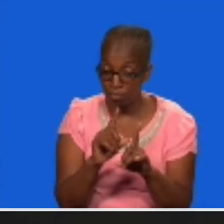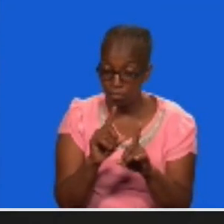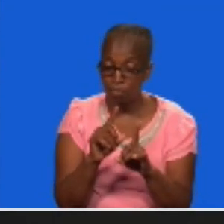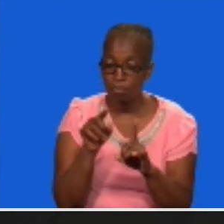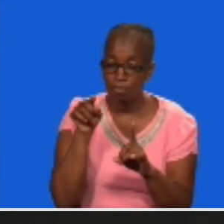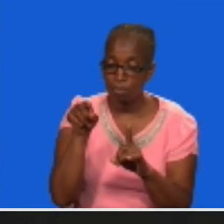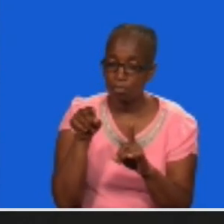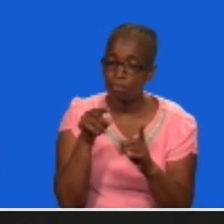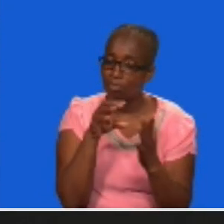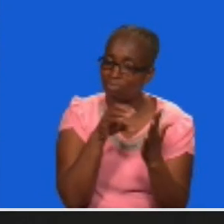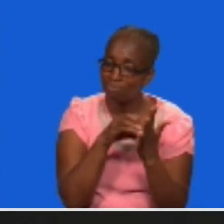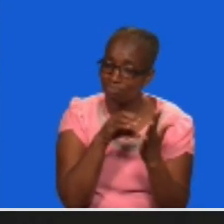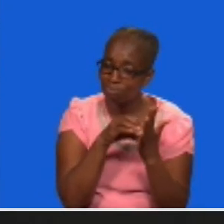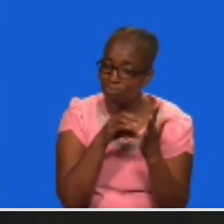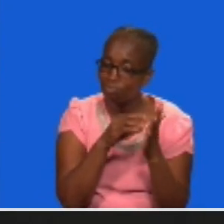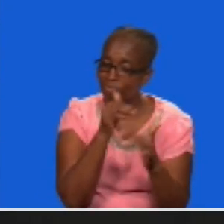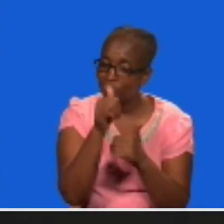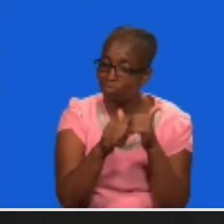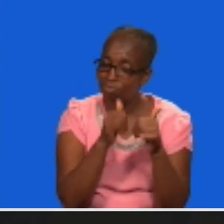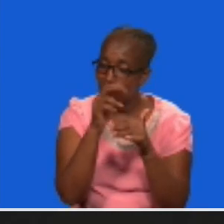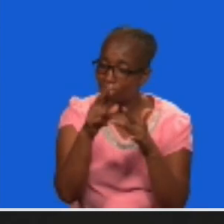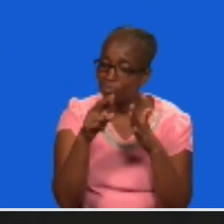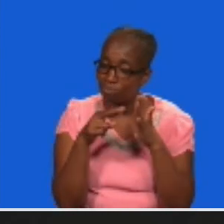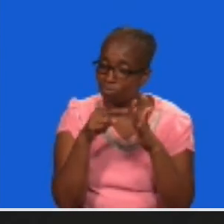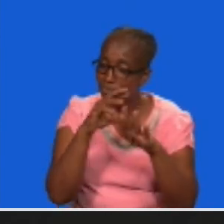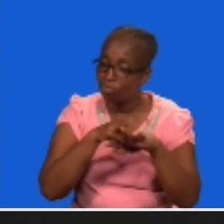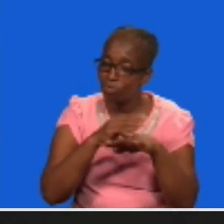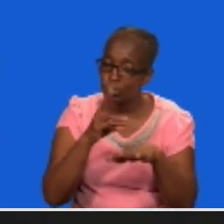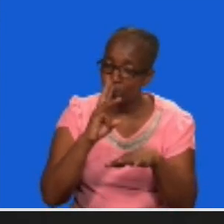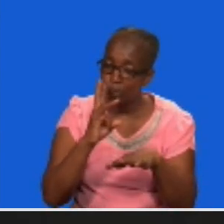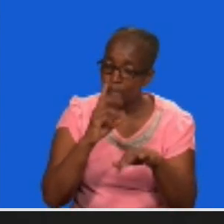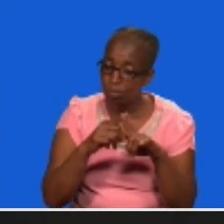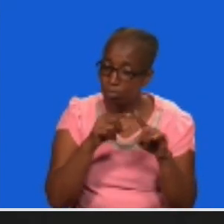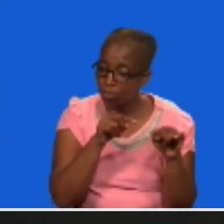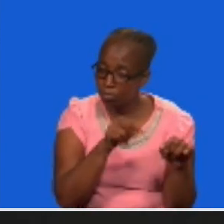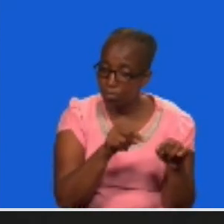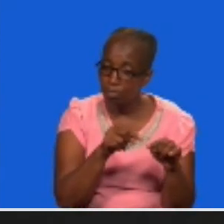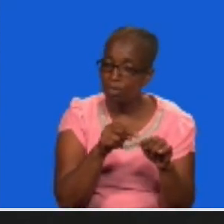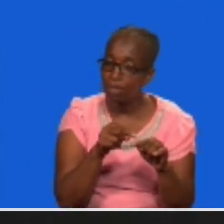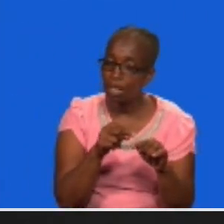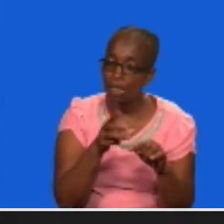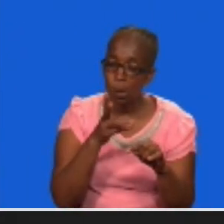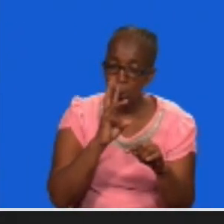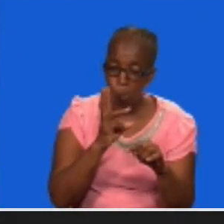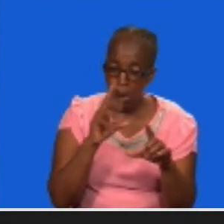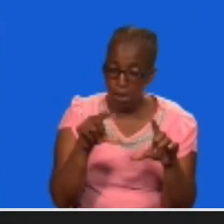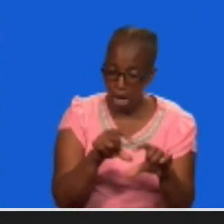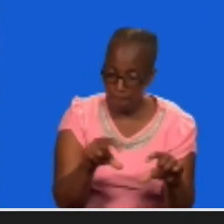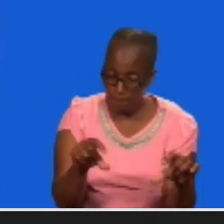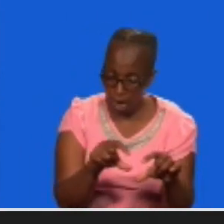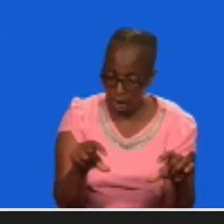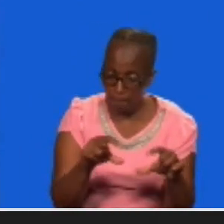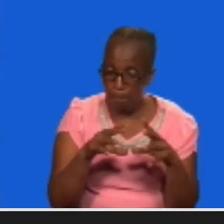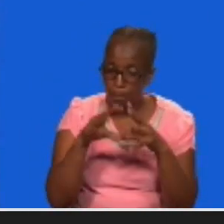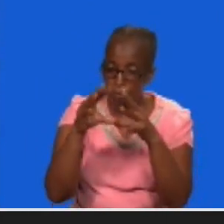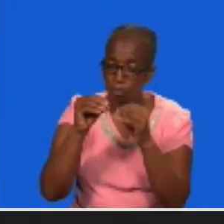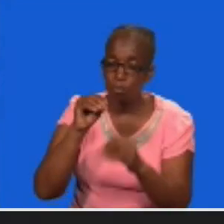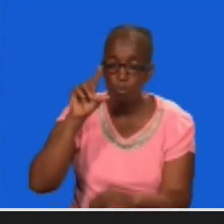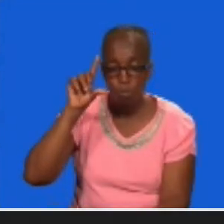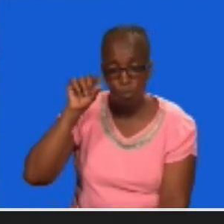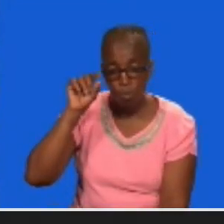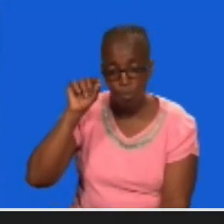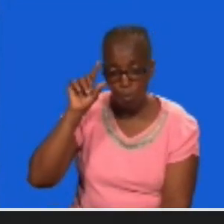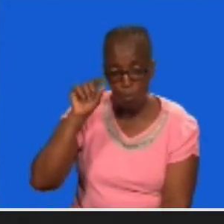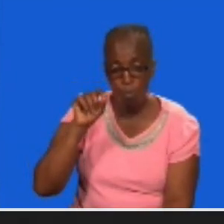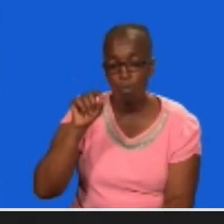solar. Lakini ile high rise pumps required ya kutoa maji hapa, ule mfereji ambao unaelekea